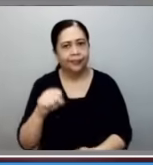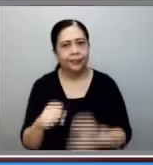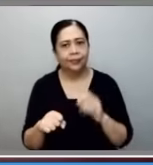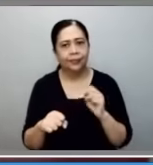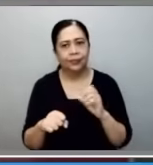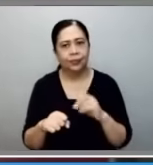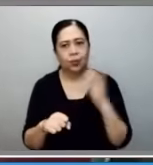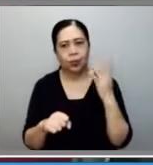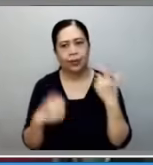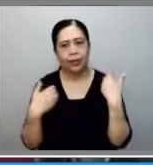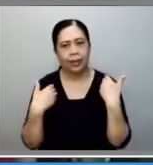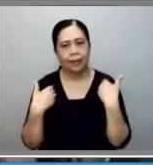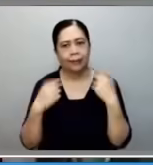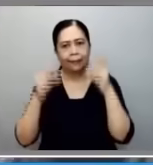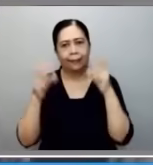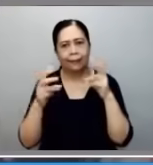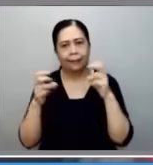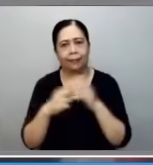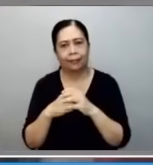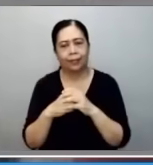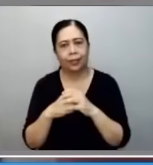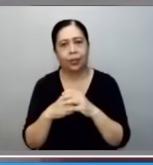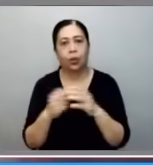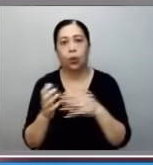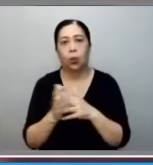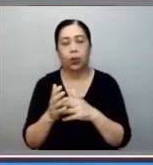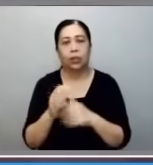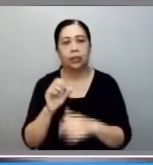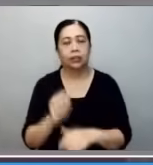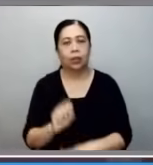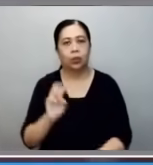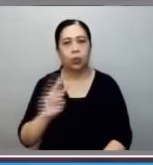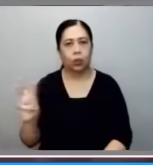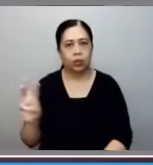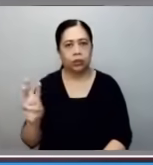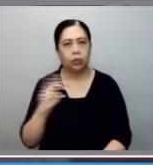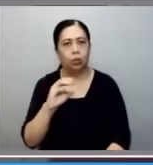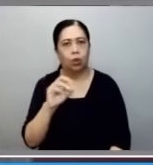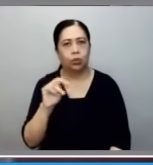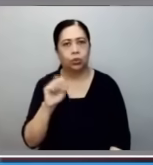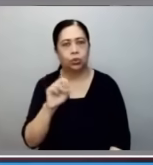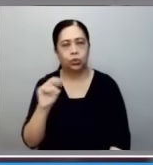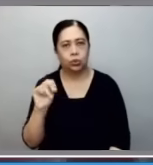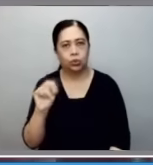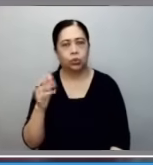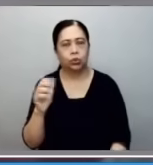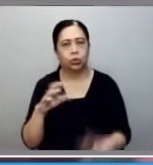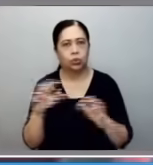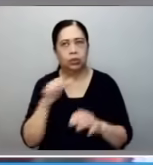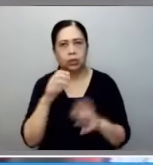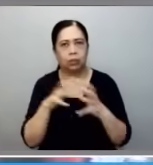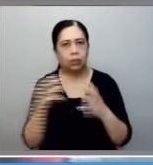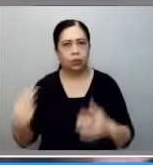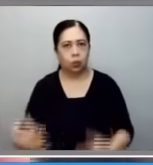so dahil meron po tayong mga tinatawag na mga weak southwest monsoon activity, so kapag po hindi masyadong malakas o mahina ang ating